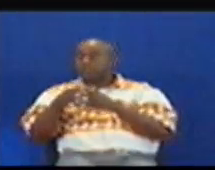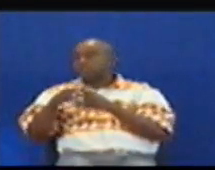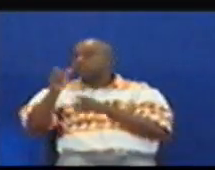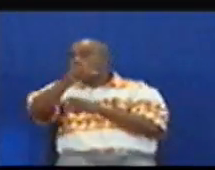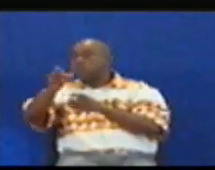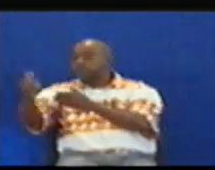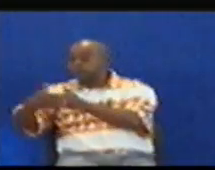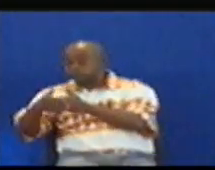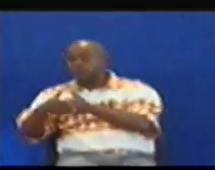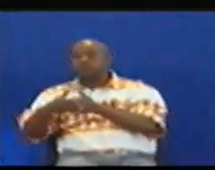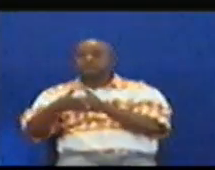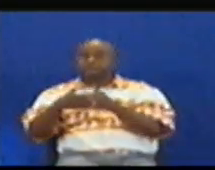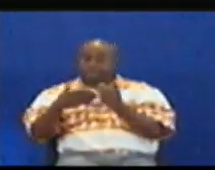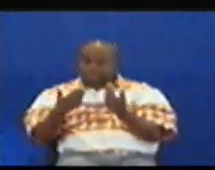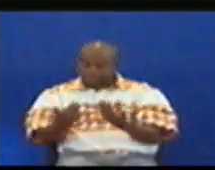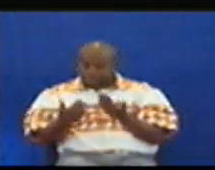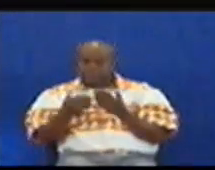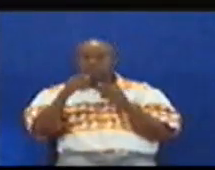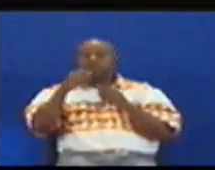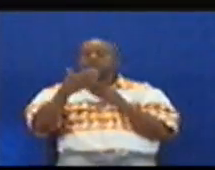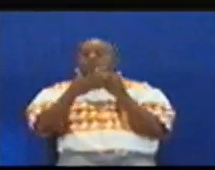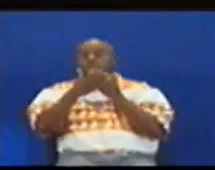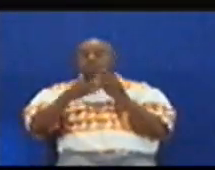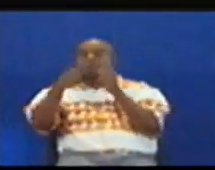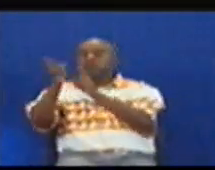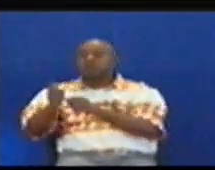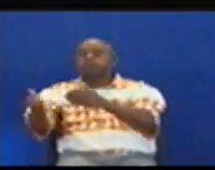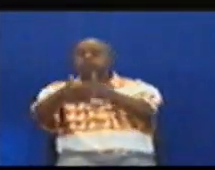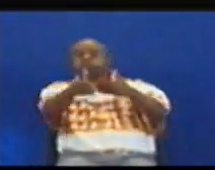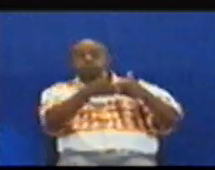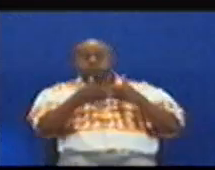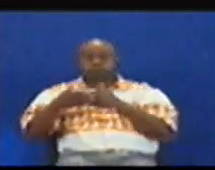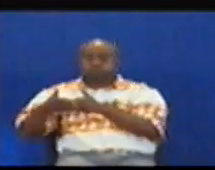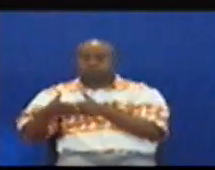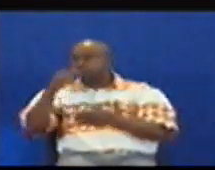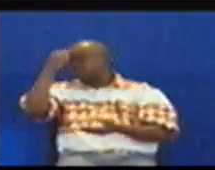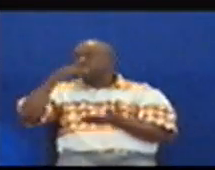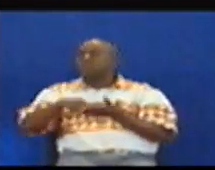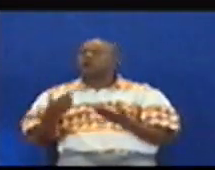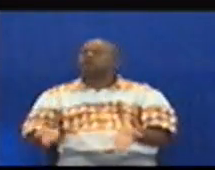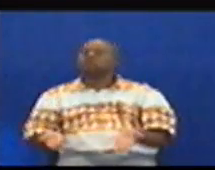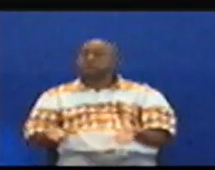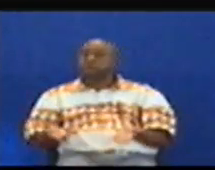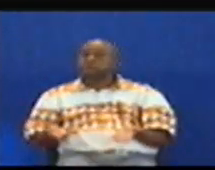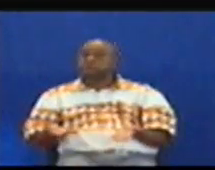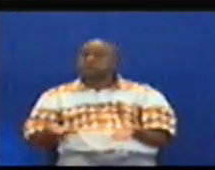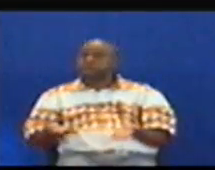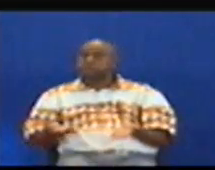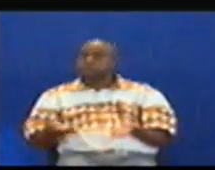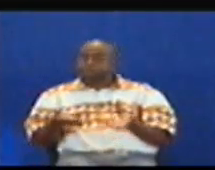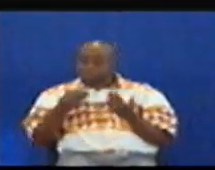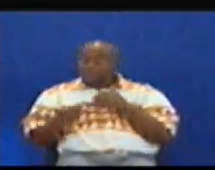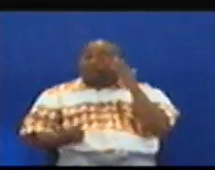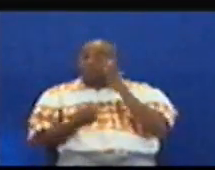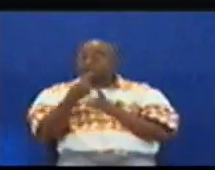na mataifa mbalimbali yame lockdown nchi zao. Ninazungumza hili Mheshimiwa Spika nikiwa na maana ya kwamba impact ya lockdown kwa